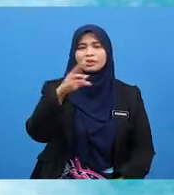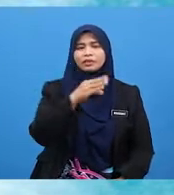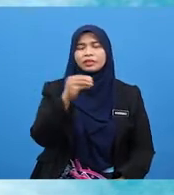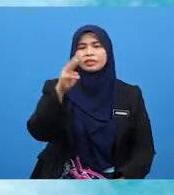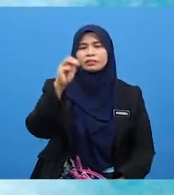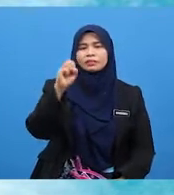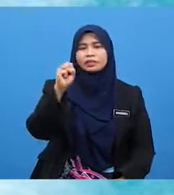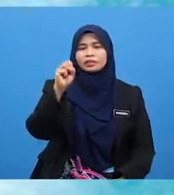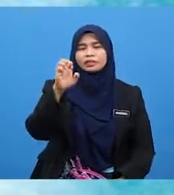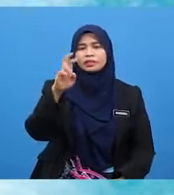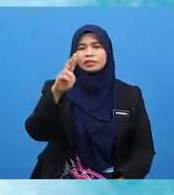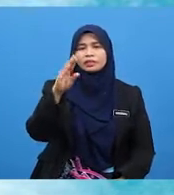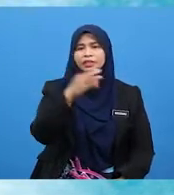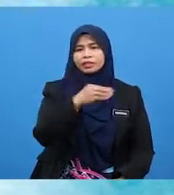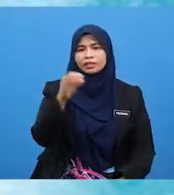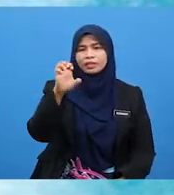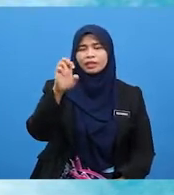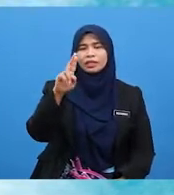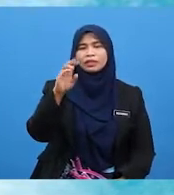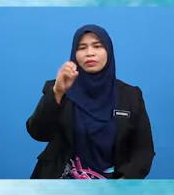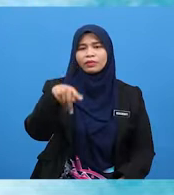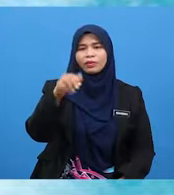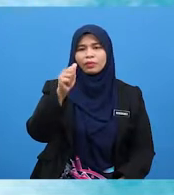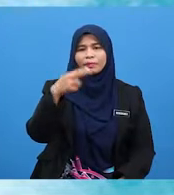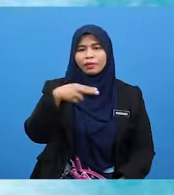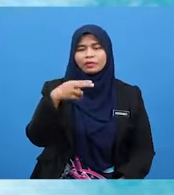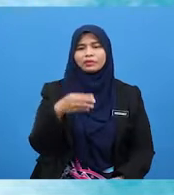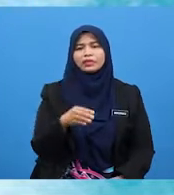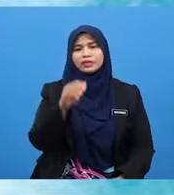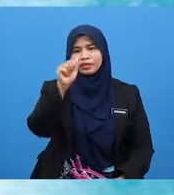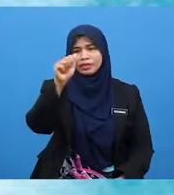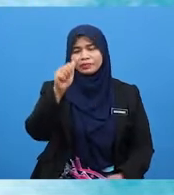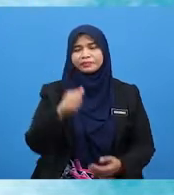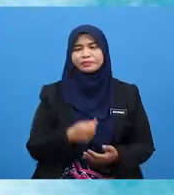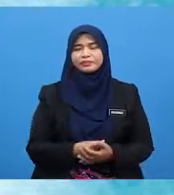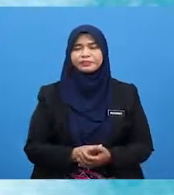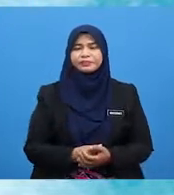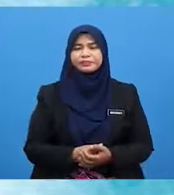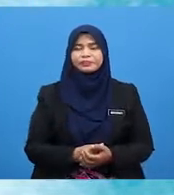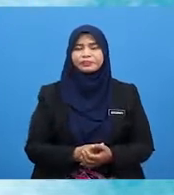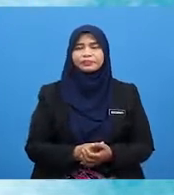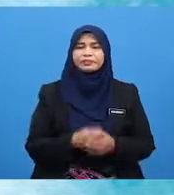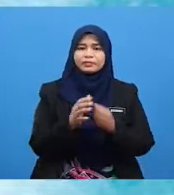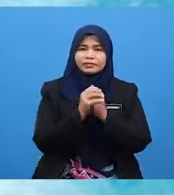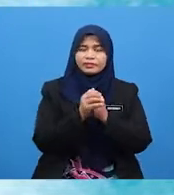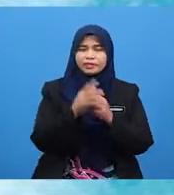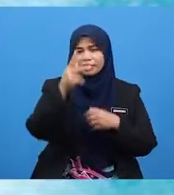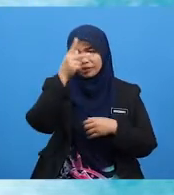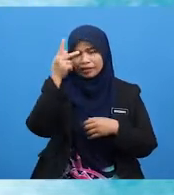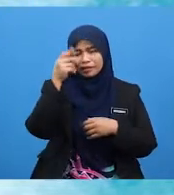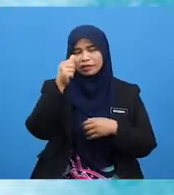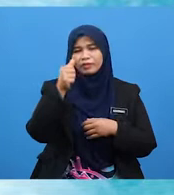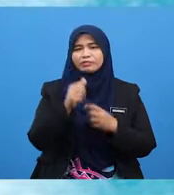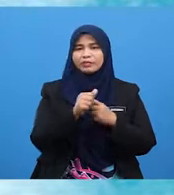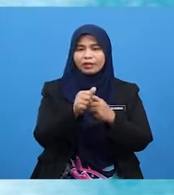Ya, jawapannya ialah A. Mesir dan China. Okey, wah tahniah kerana kamu telah